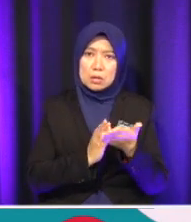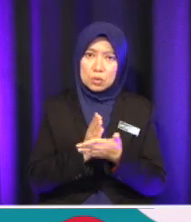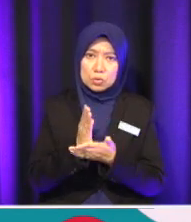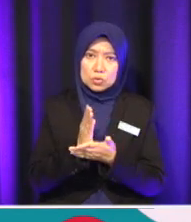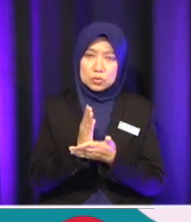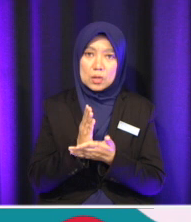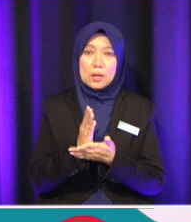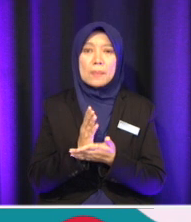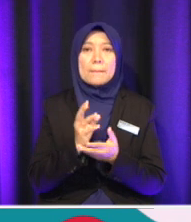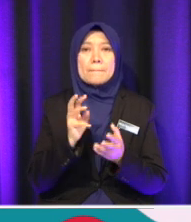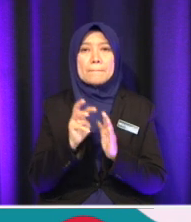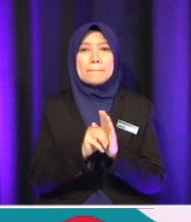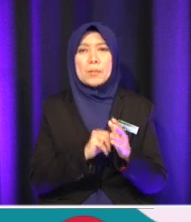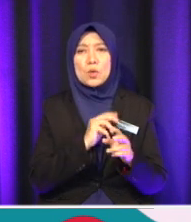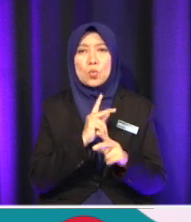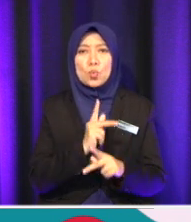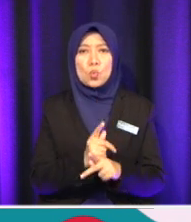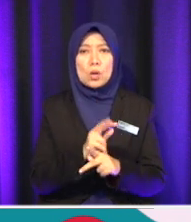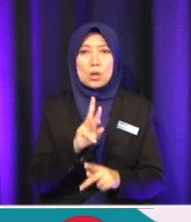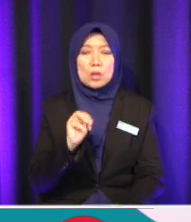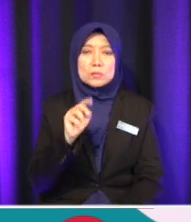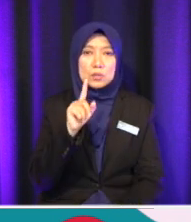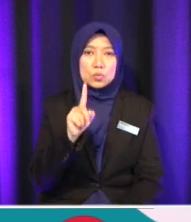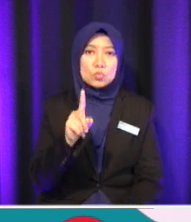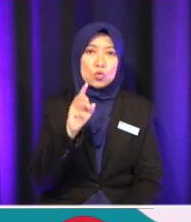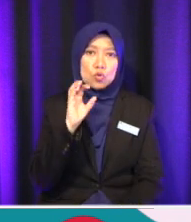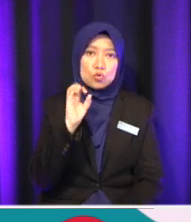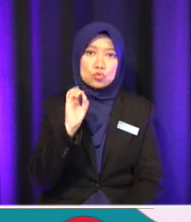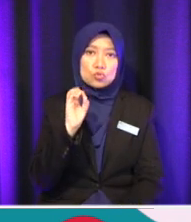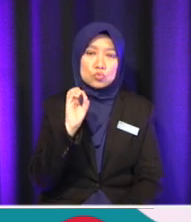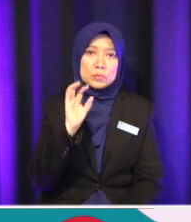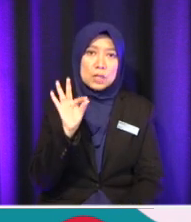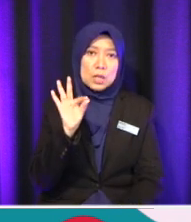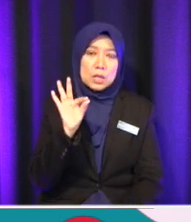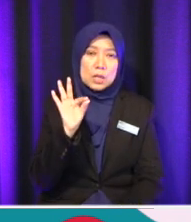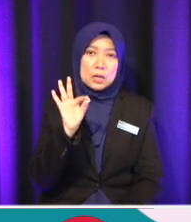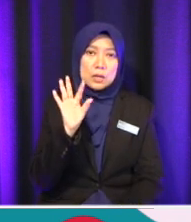terus mengukuh RM 109